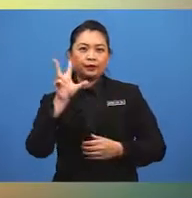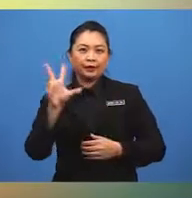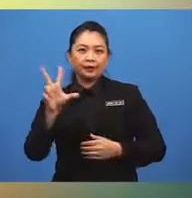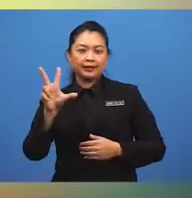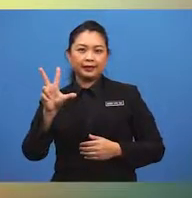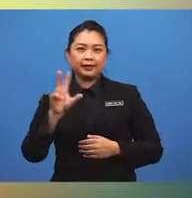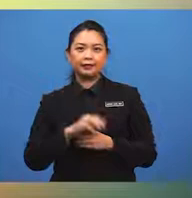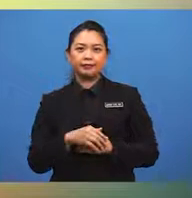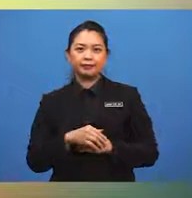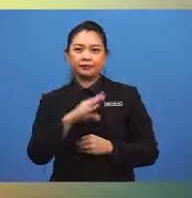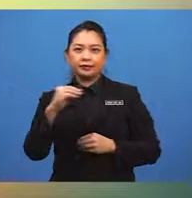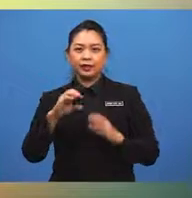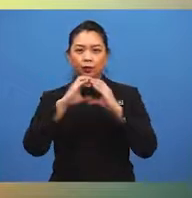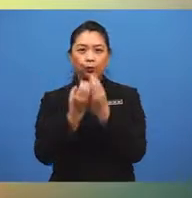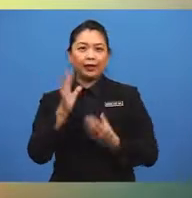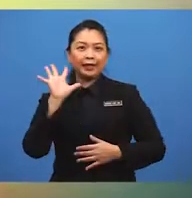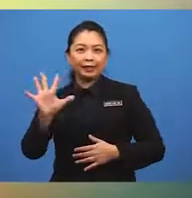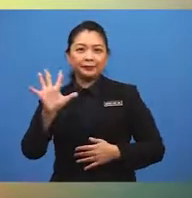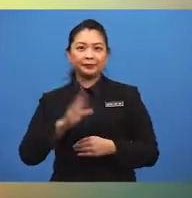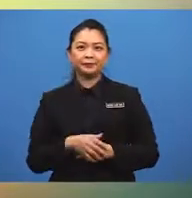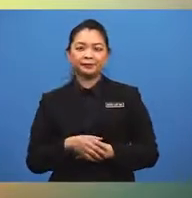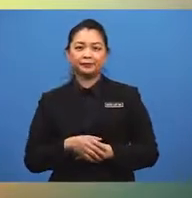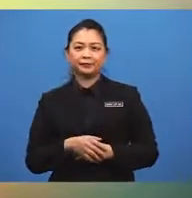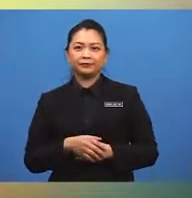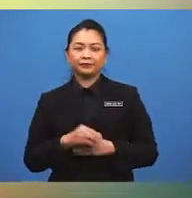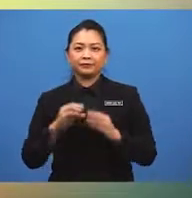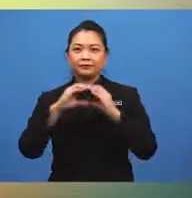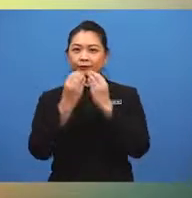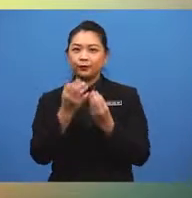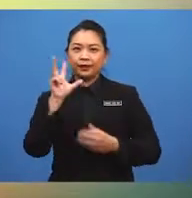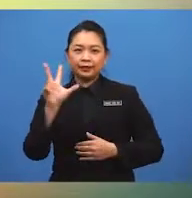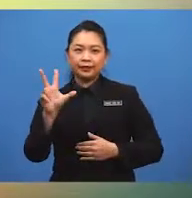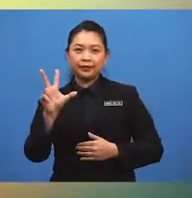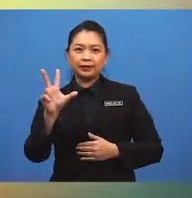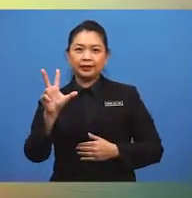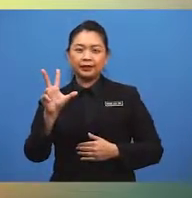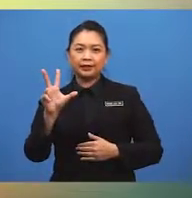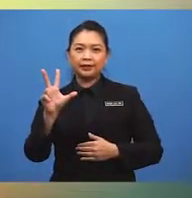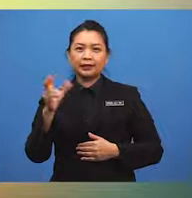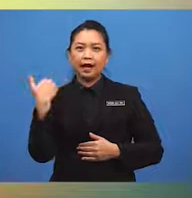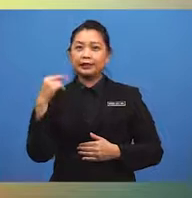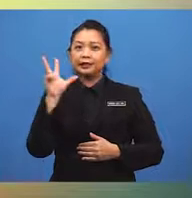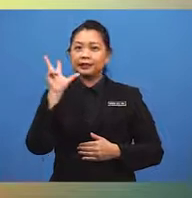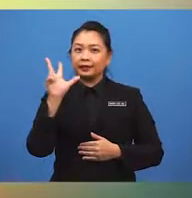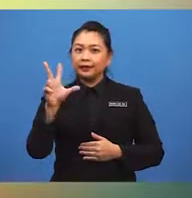unsur kumpulan 5. Unsur kumpulan 3 yang mempunyai 3